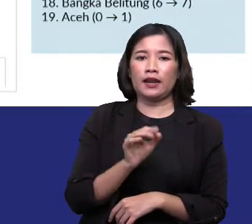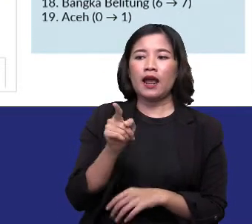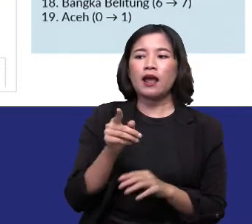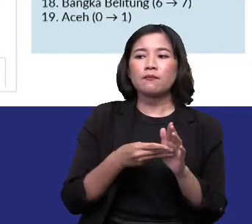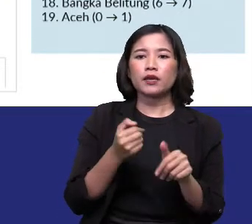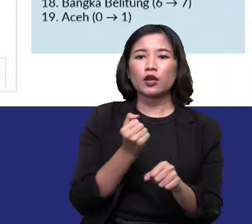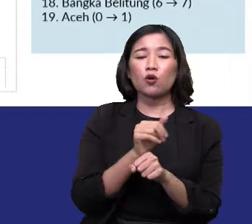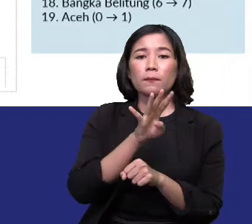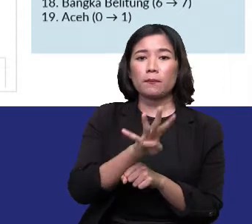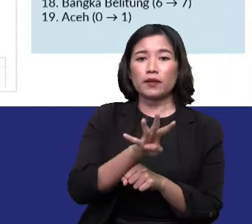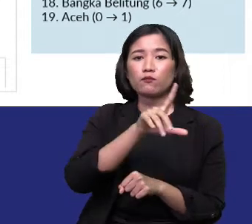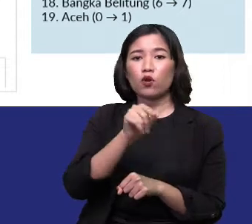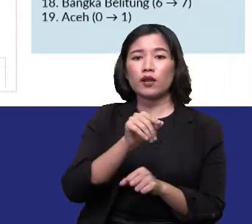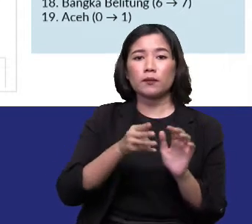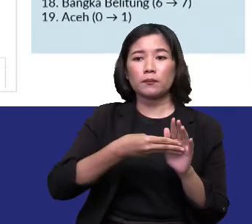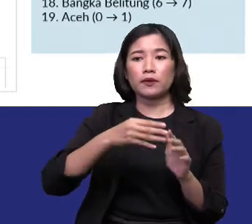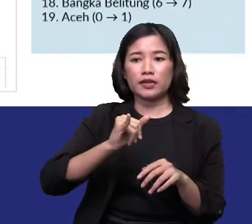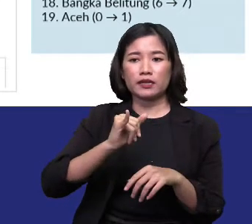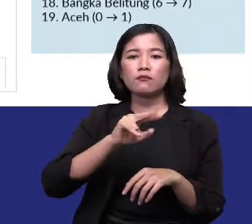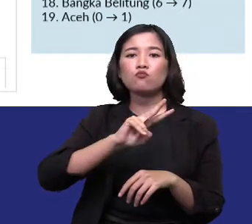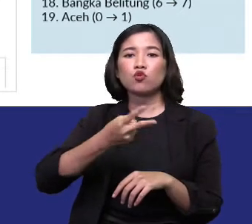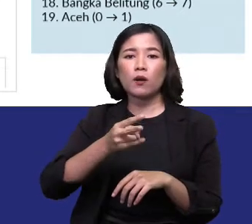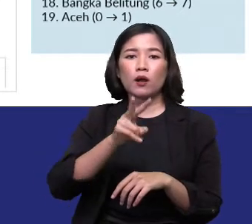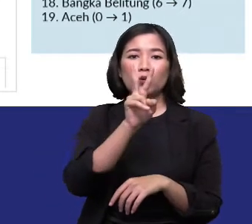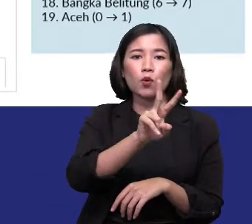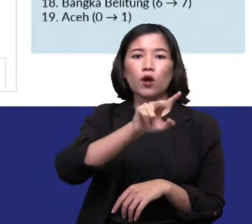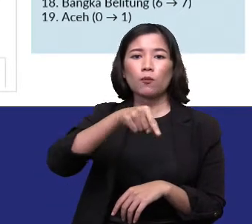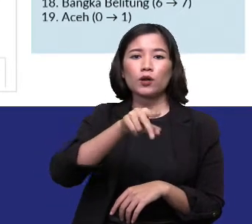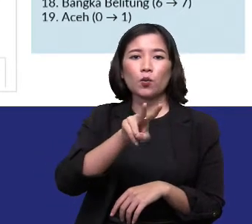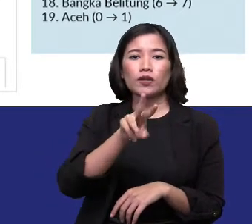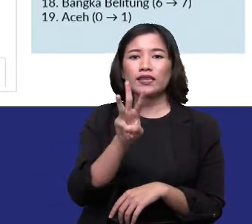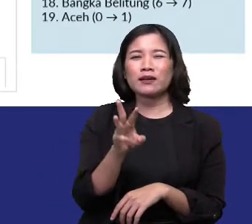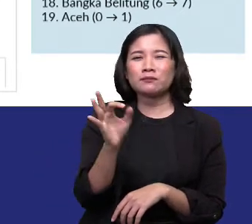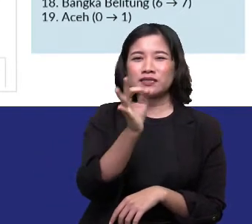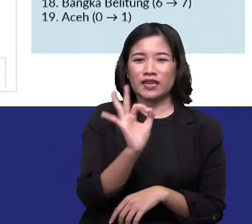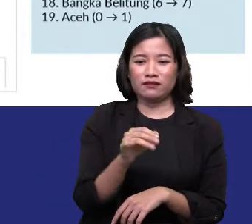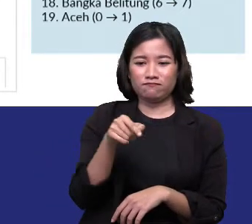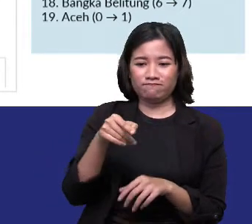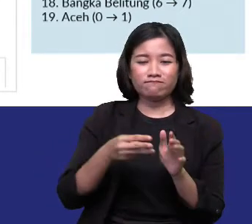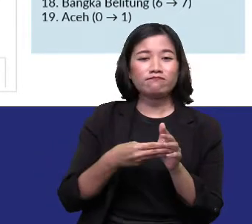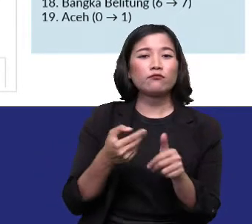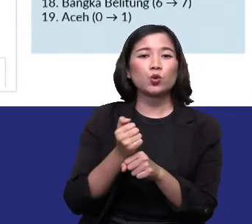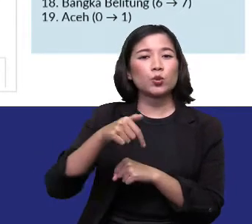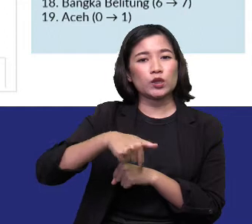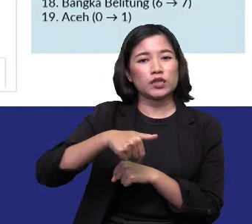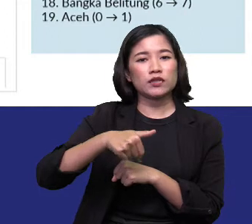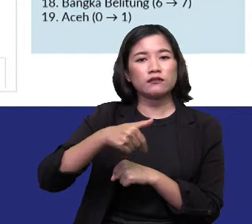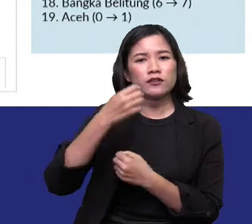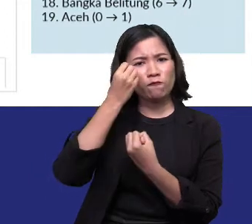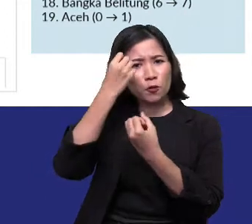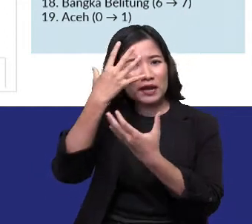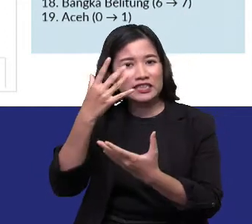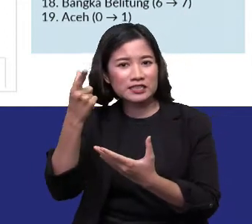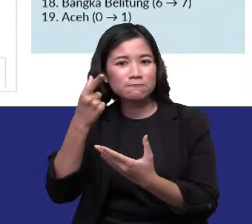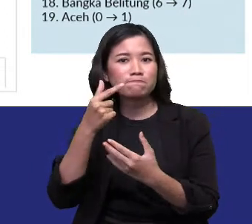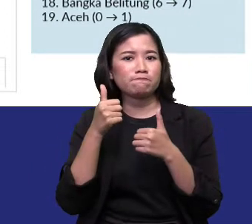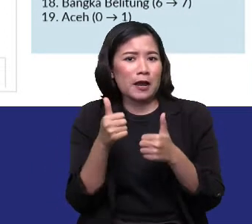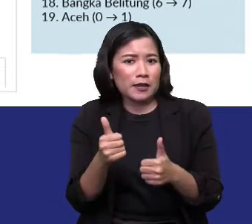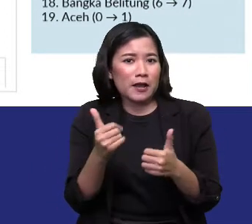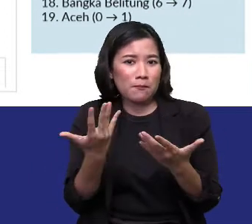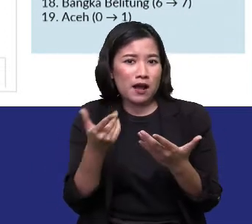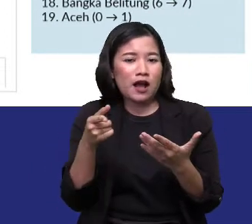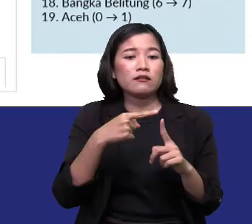bulan Mei menjadi dua koma 23 persen di minggu ini kabar baiknya positif feathered ini